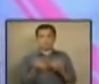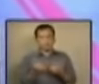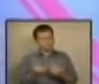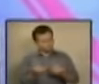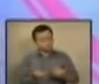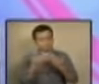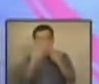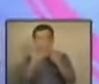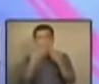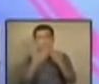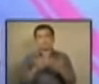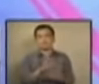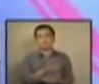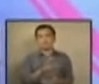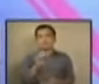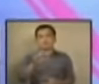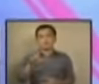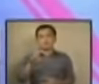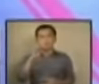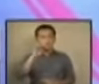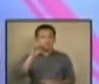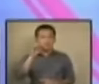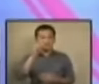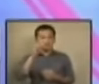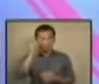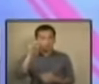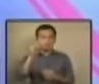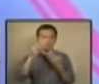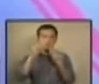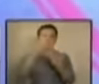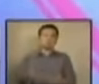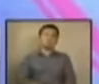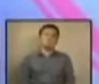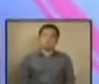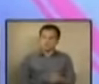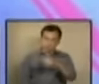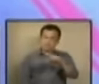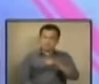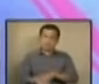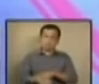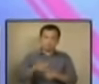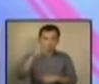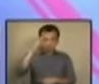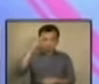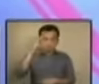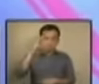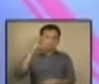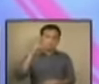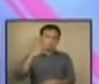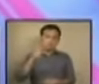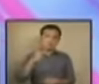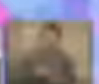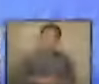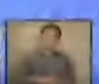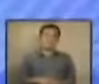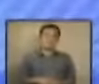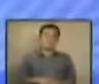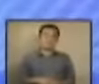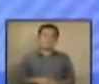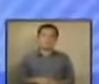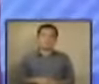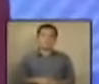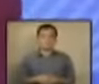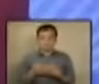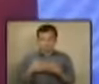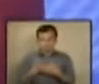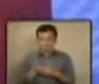na nagpapasalamat po sa inyo, Colonel Emily Buna. Madam, thank you po. Anytime po, Sir Rafi. Bye-bye po. Thank you po. So, napakinggan niyo po. Ano? Sige, after